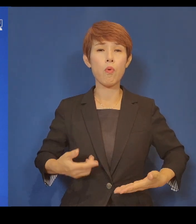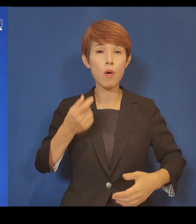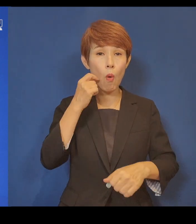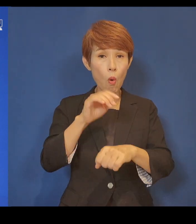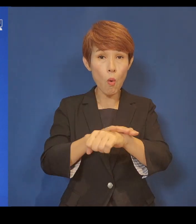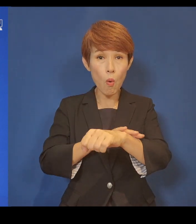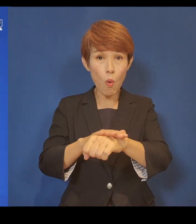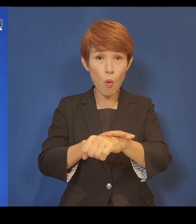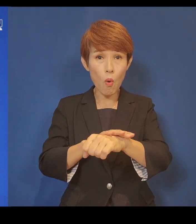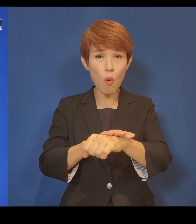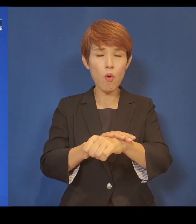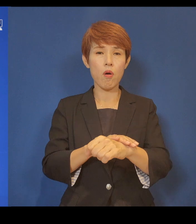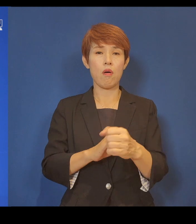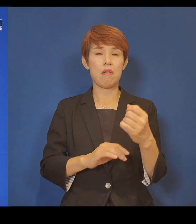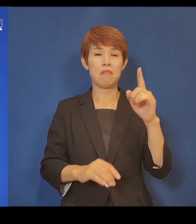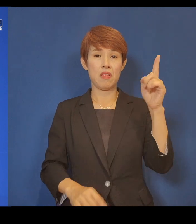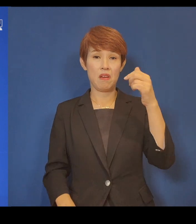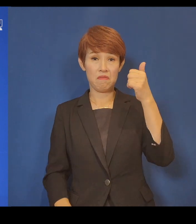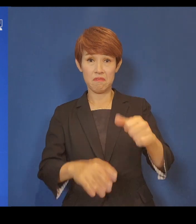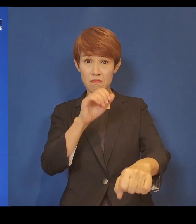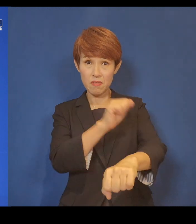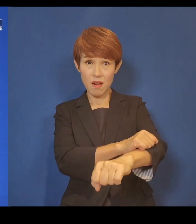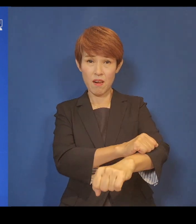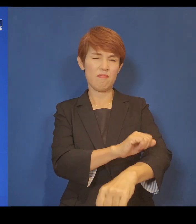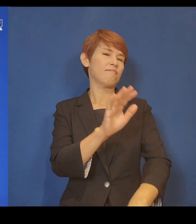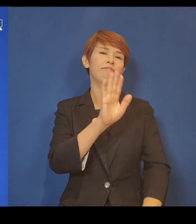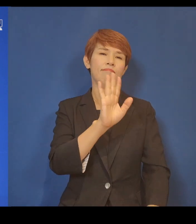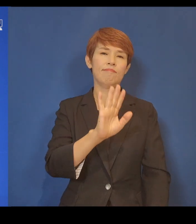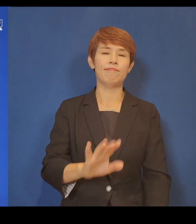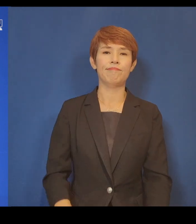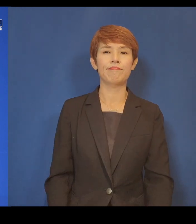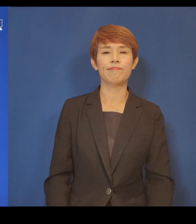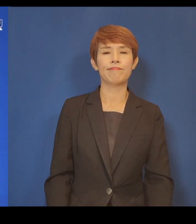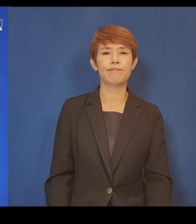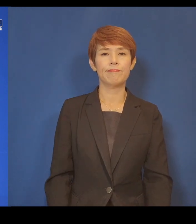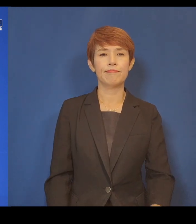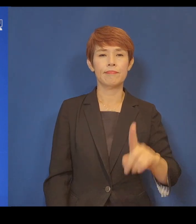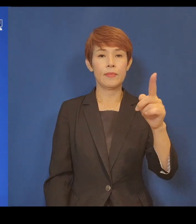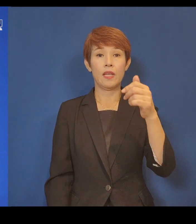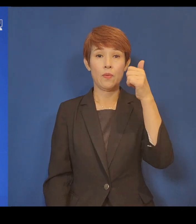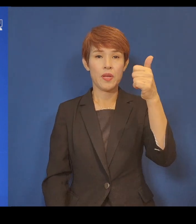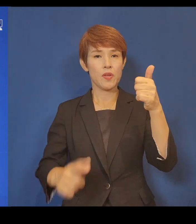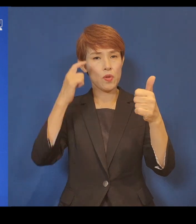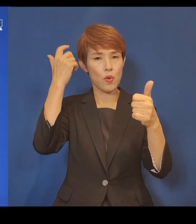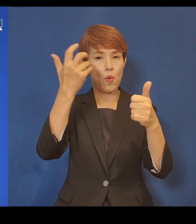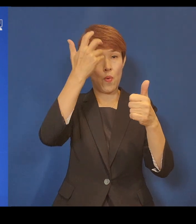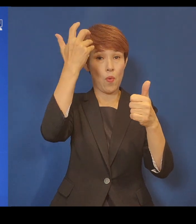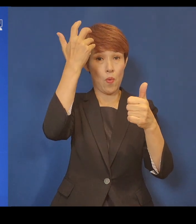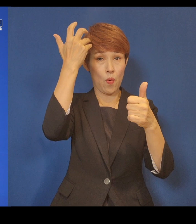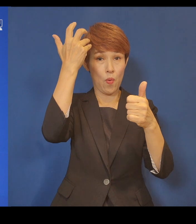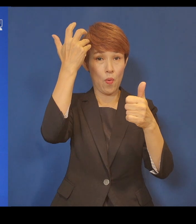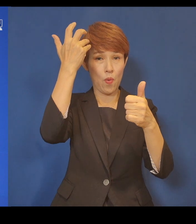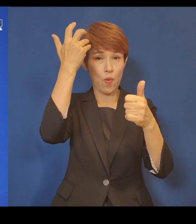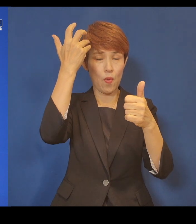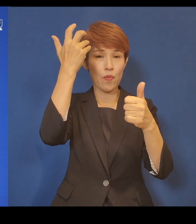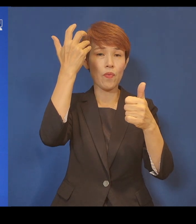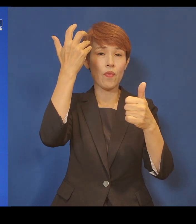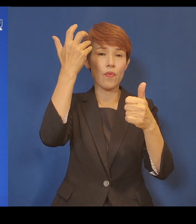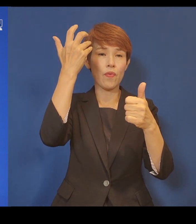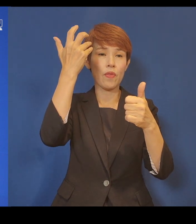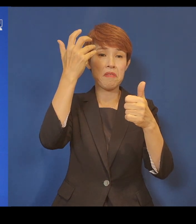아니에요. 그의 인격의 힘이 아니라 그의 영혼에 채워지는 게 있었어요.